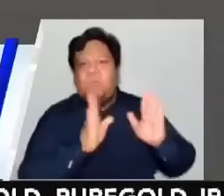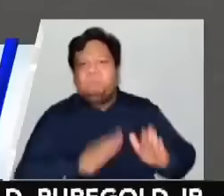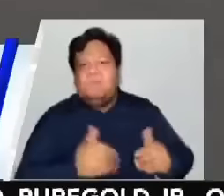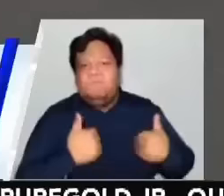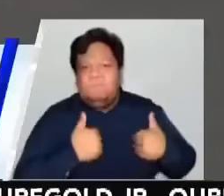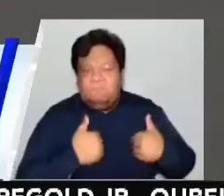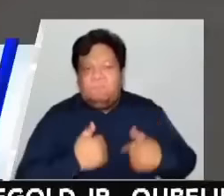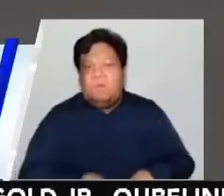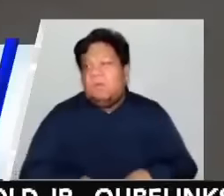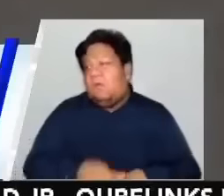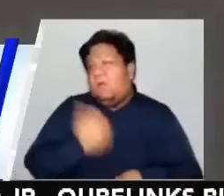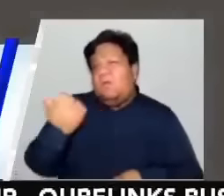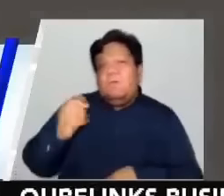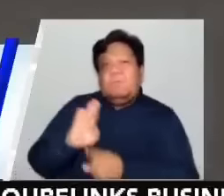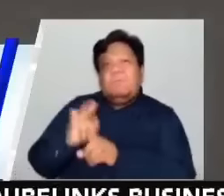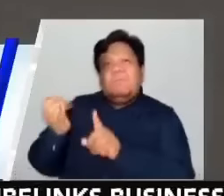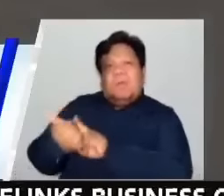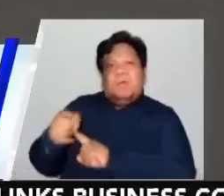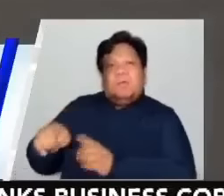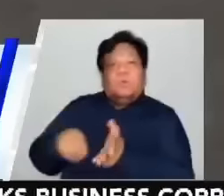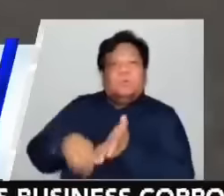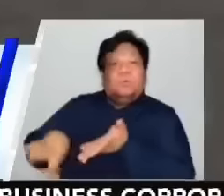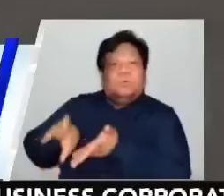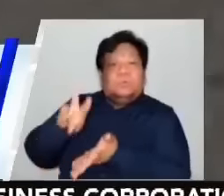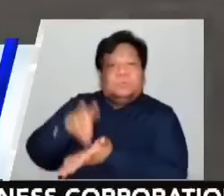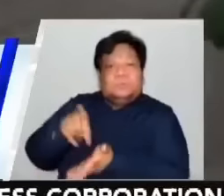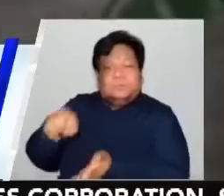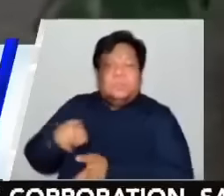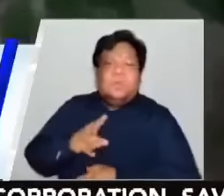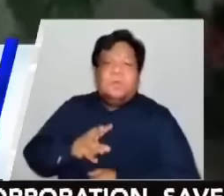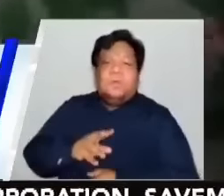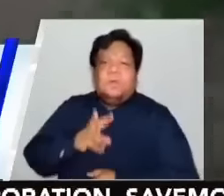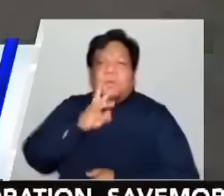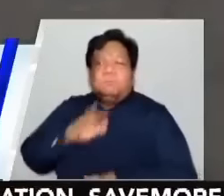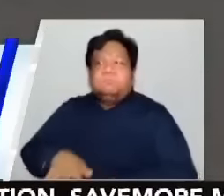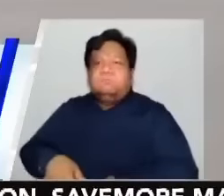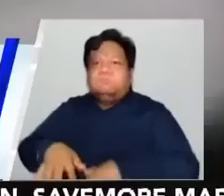sa Sorsogon City, inilikas ang mahigit 200 residente.